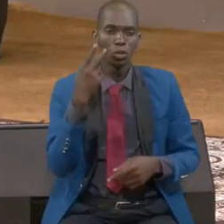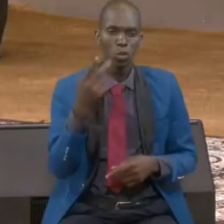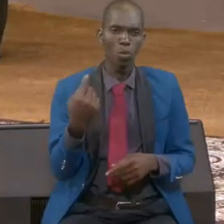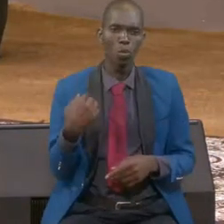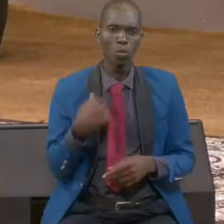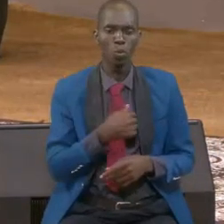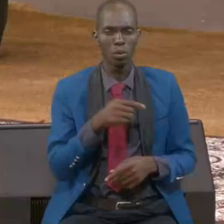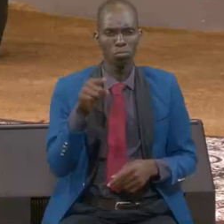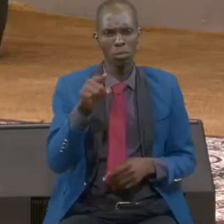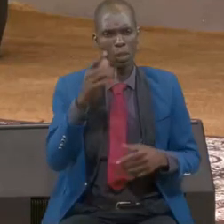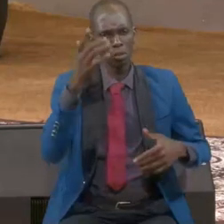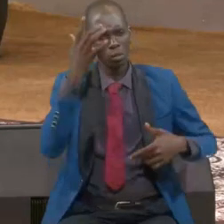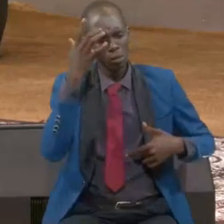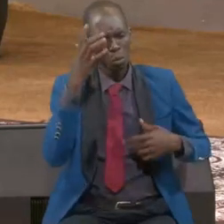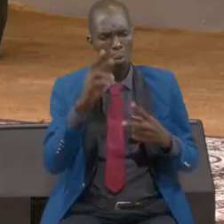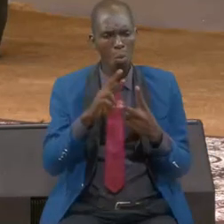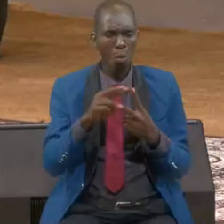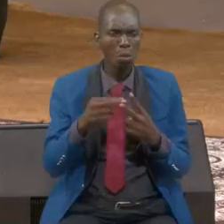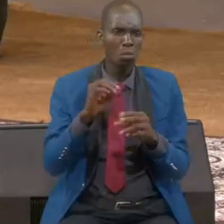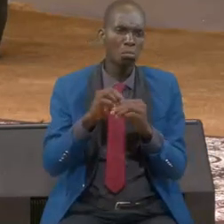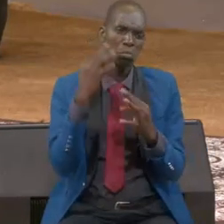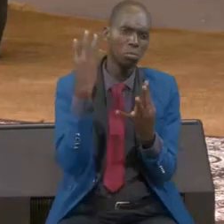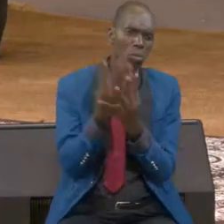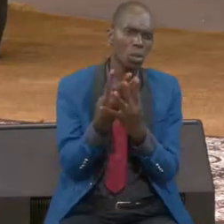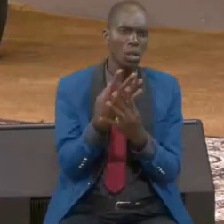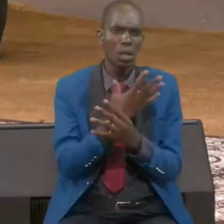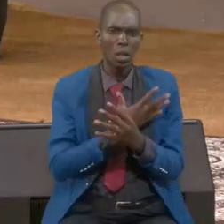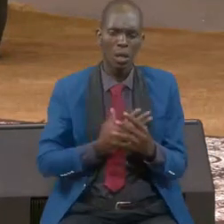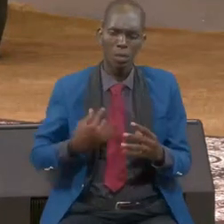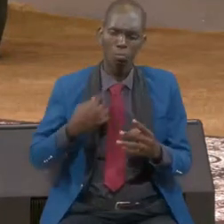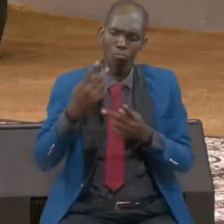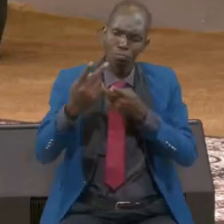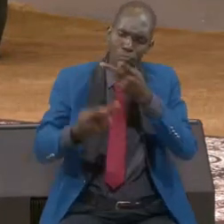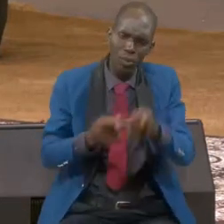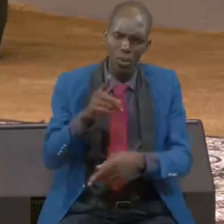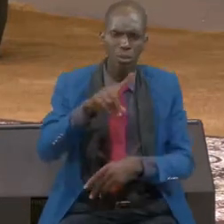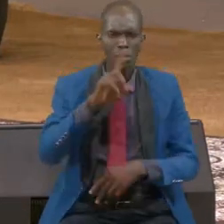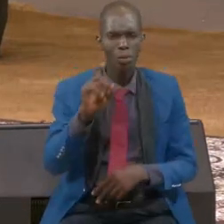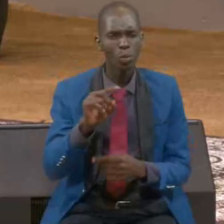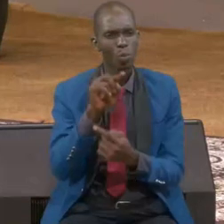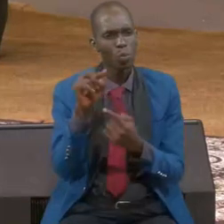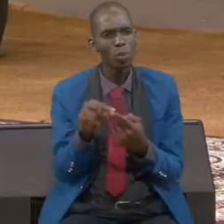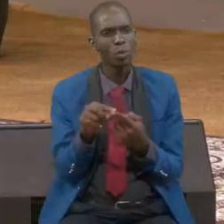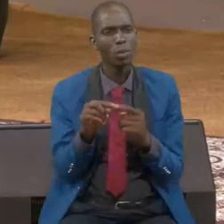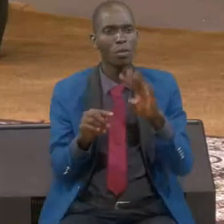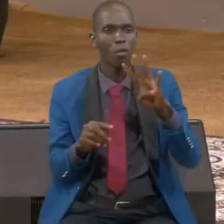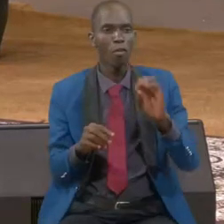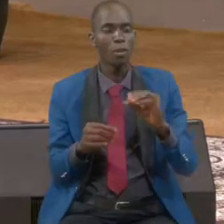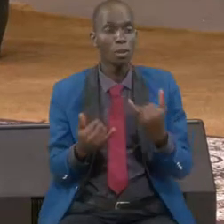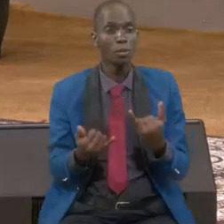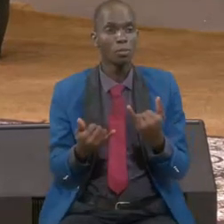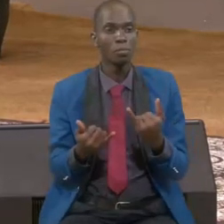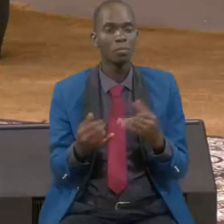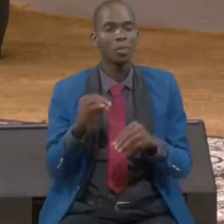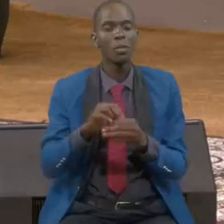quand t'avons-nous vu malade ou en prison et sommes-nous allés vers toi?